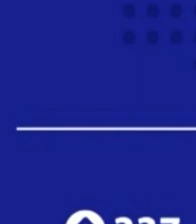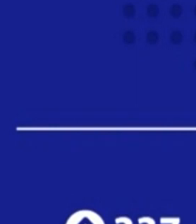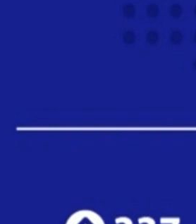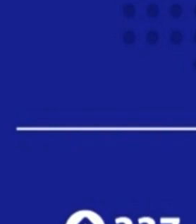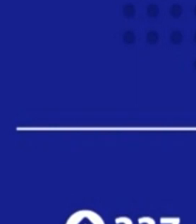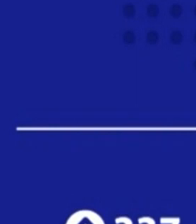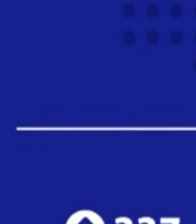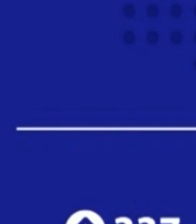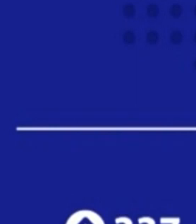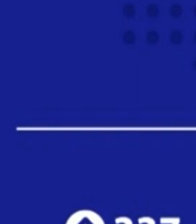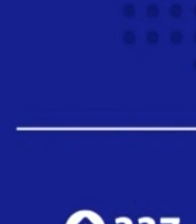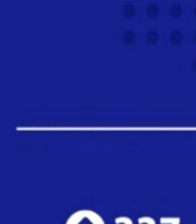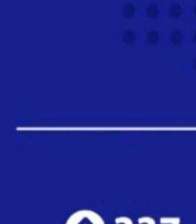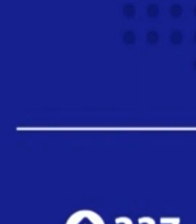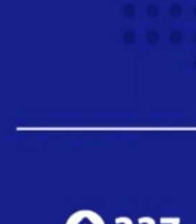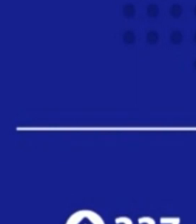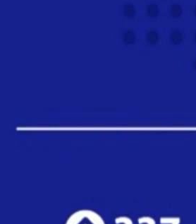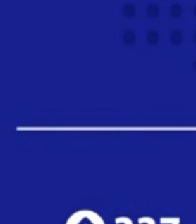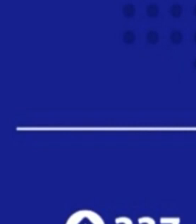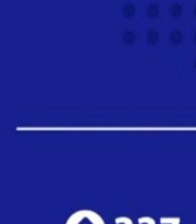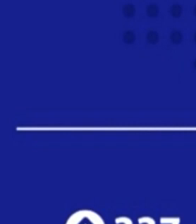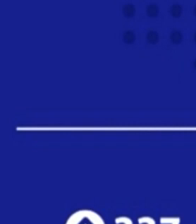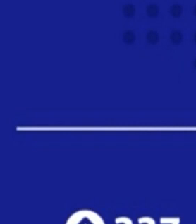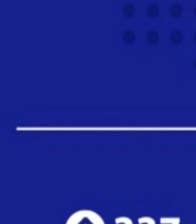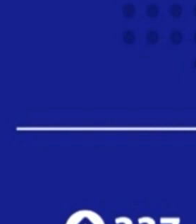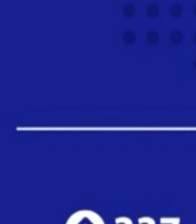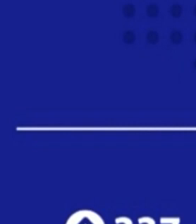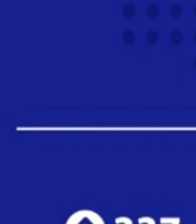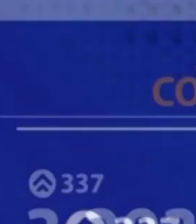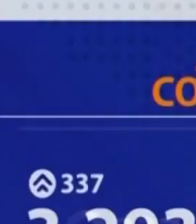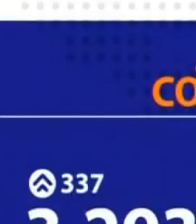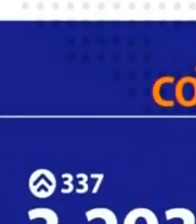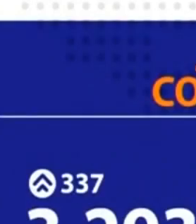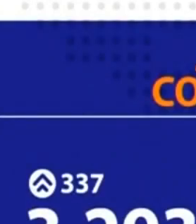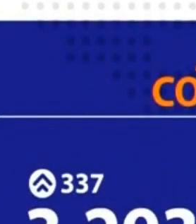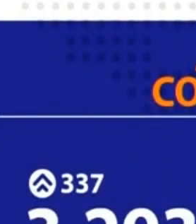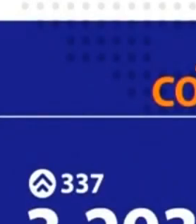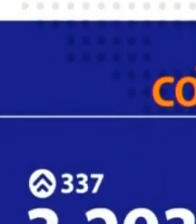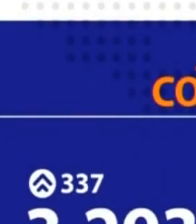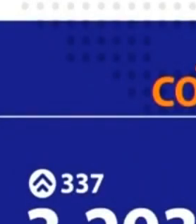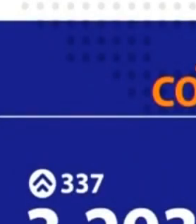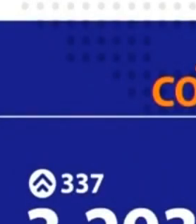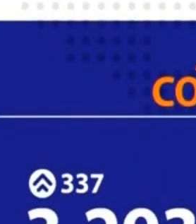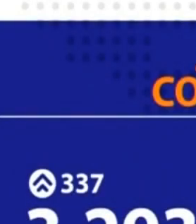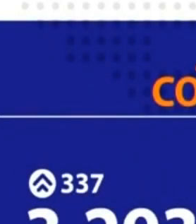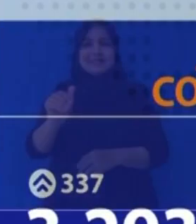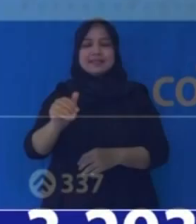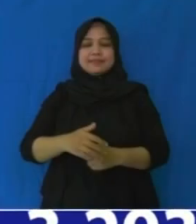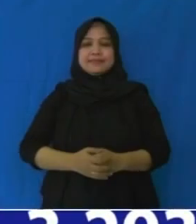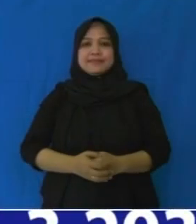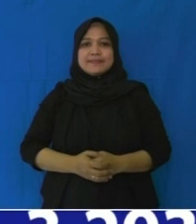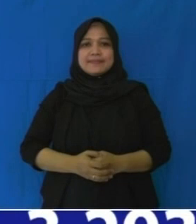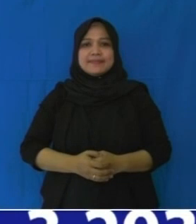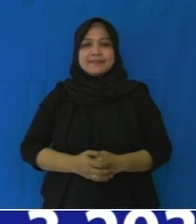karena kita tahu bahwa penularan di luar masih terus berlangsung file